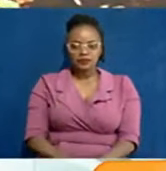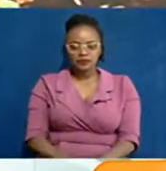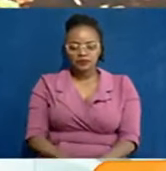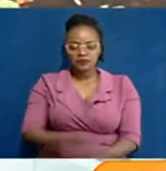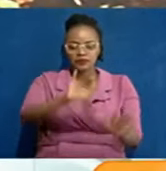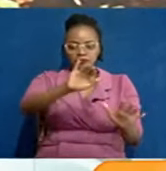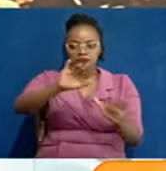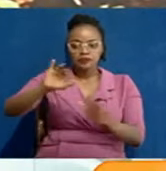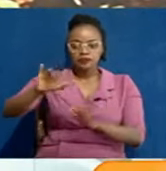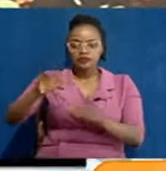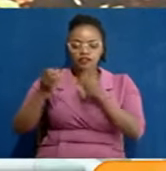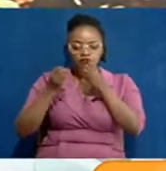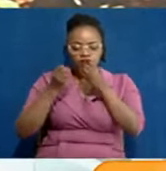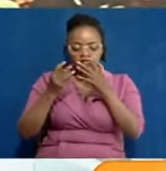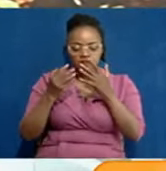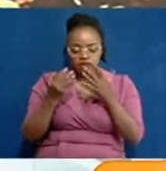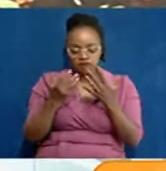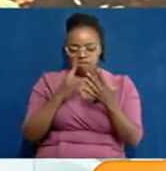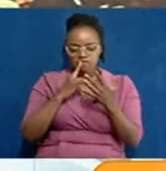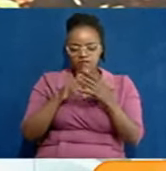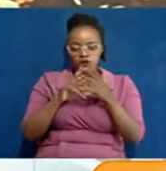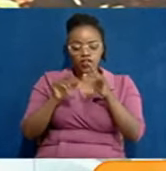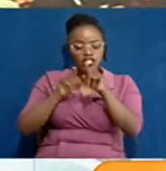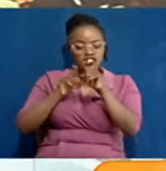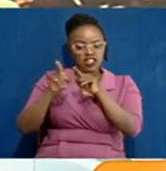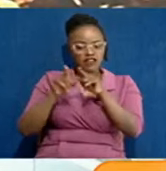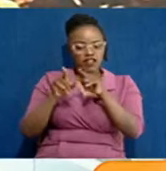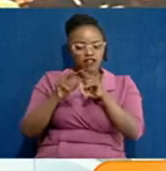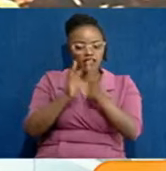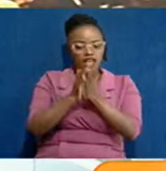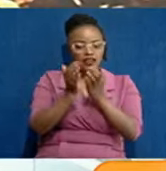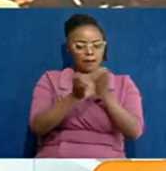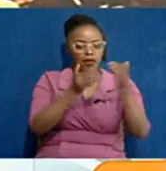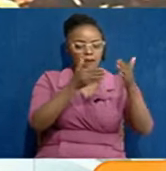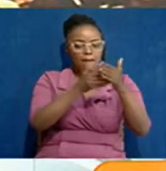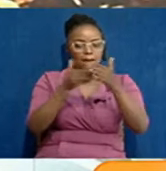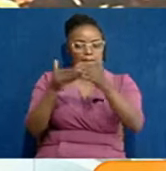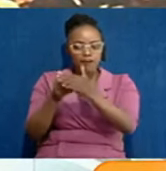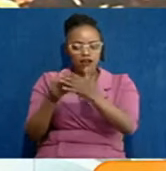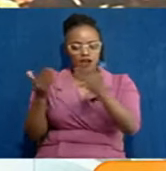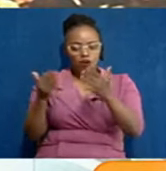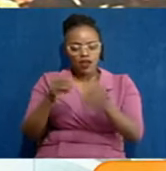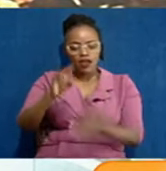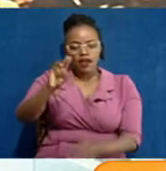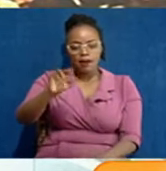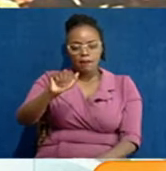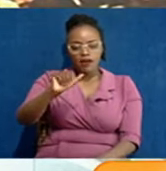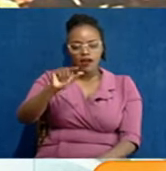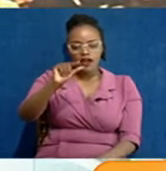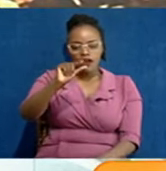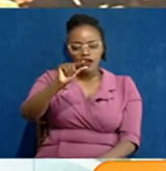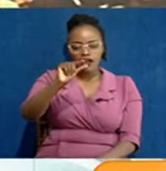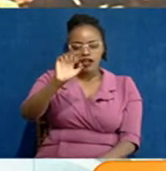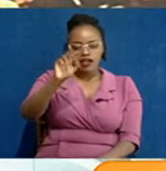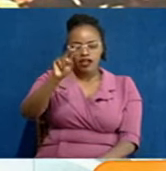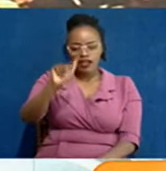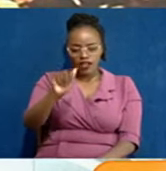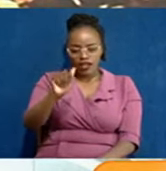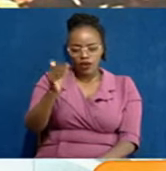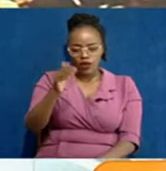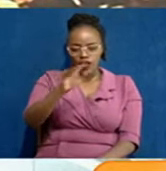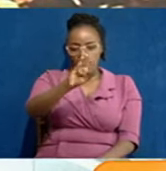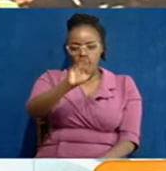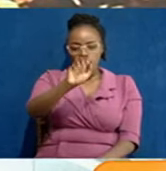Na kwingineko tunaarifiwa kwamba shughuli za usafiri na biashara zilitatizika katika mji wa Magena, Bomachage